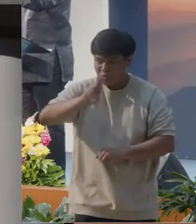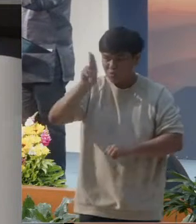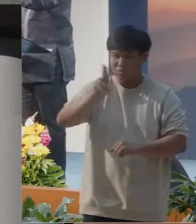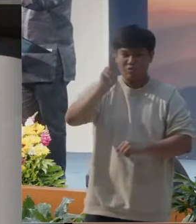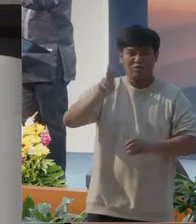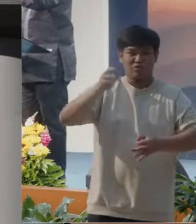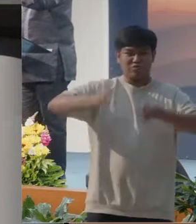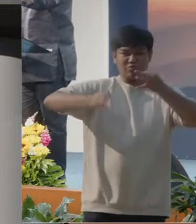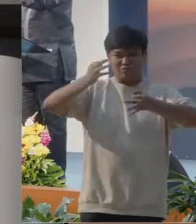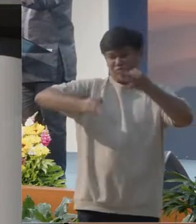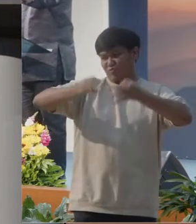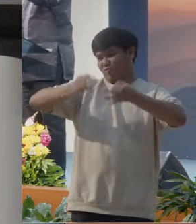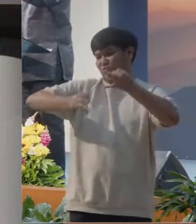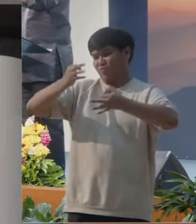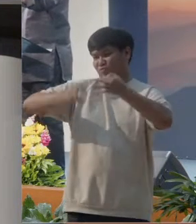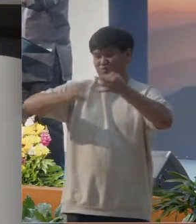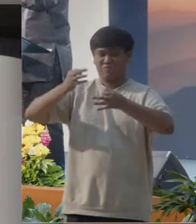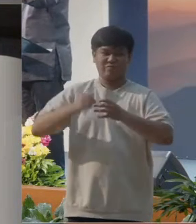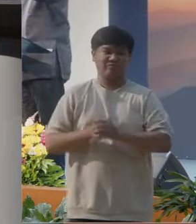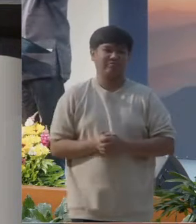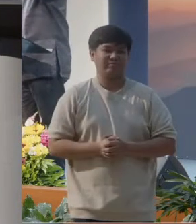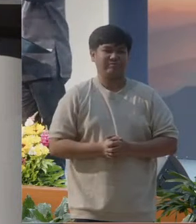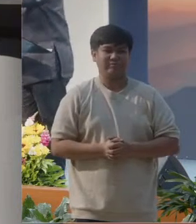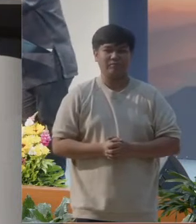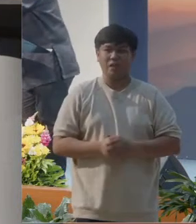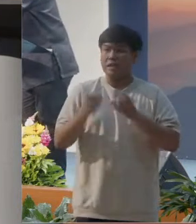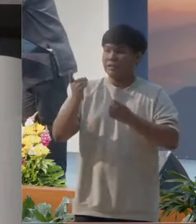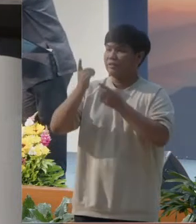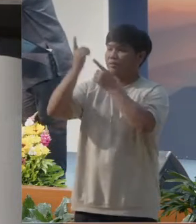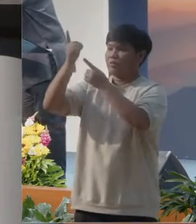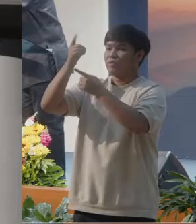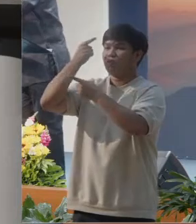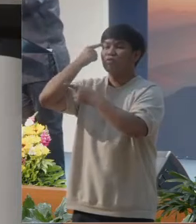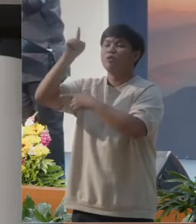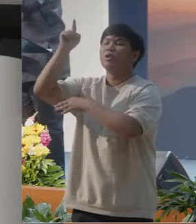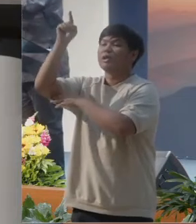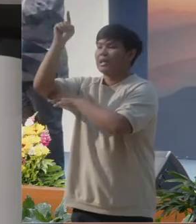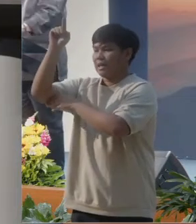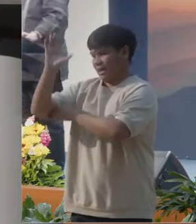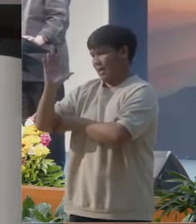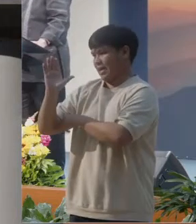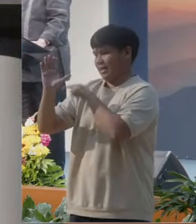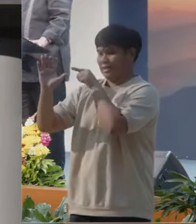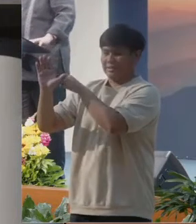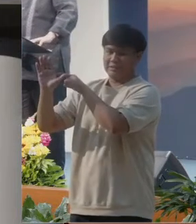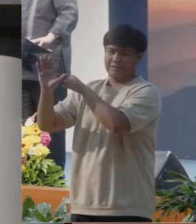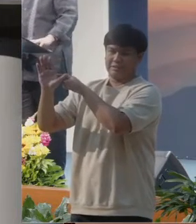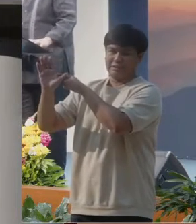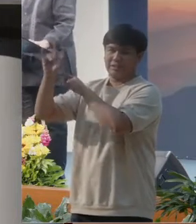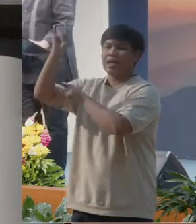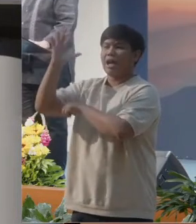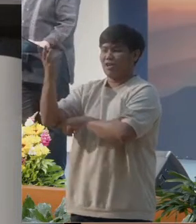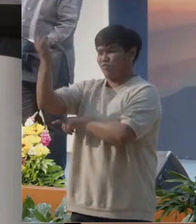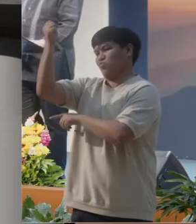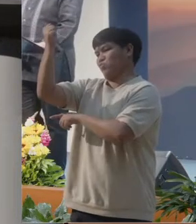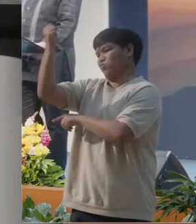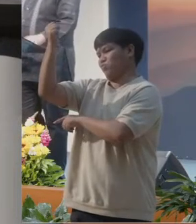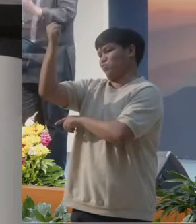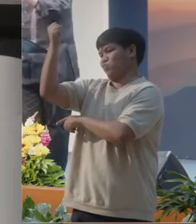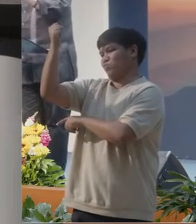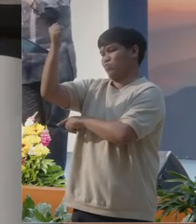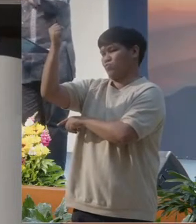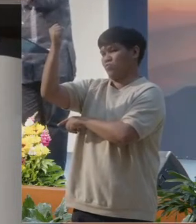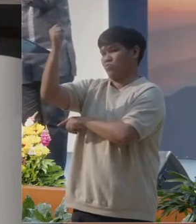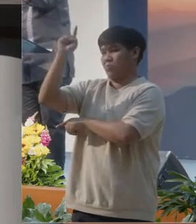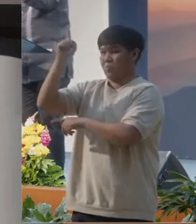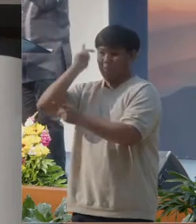kanila at ito po ay devoted to God dahil ito po'y pag-aari niya. Yun